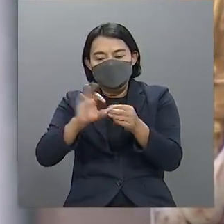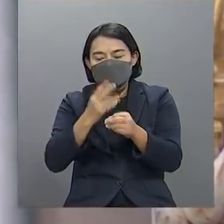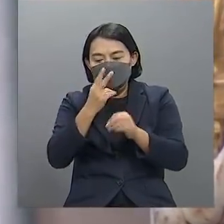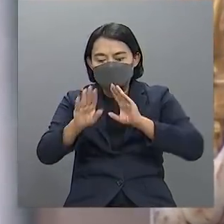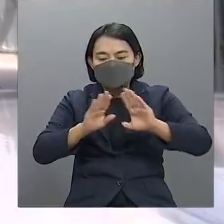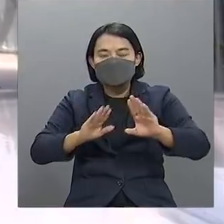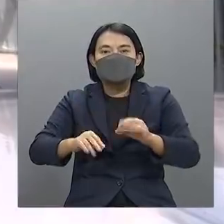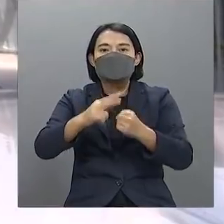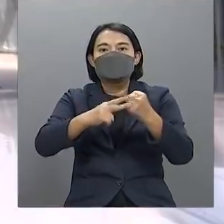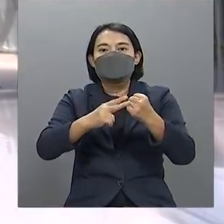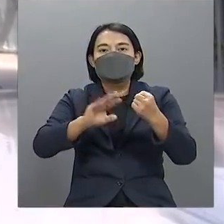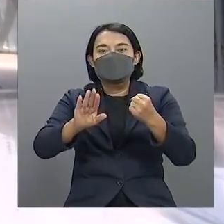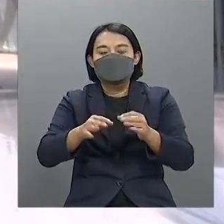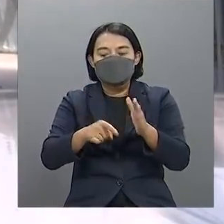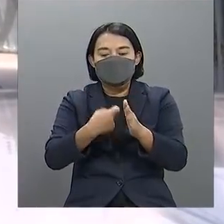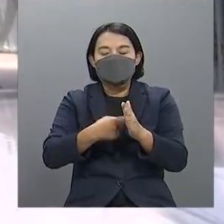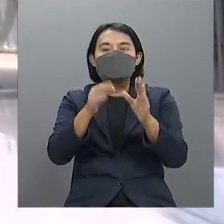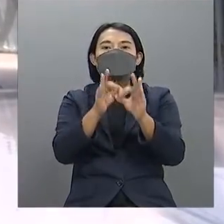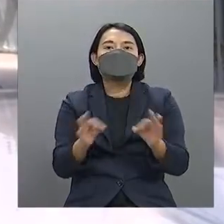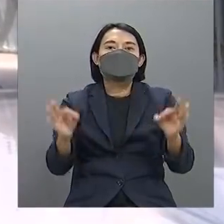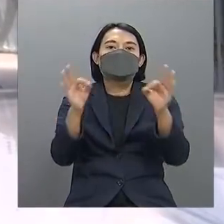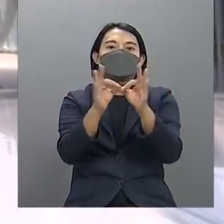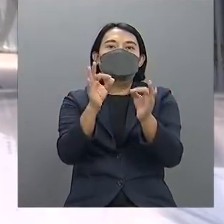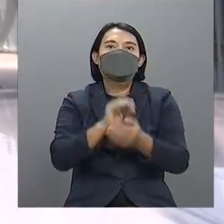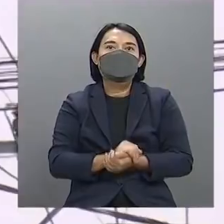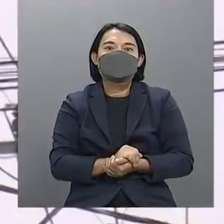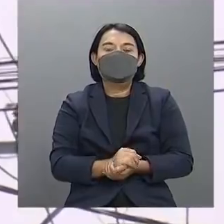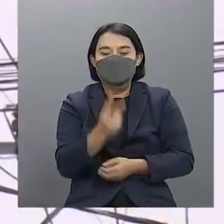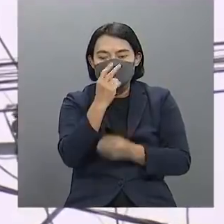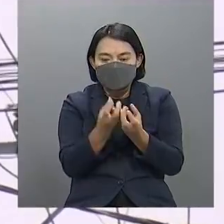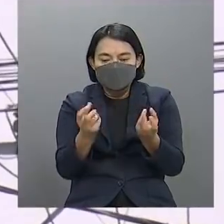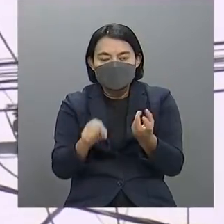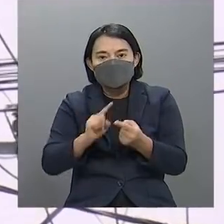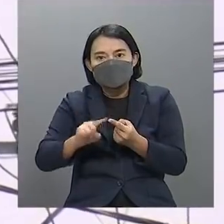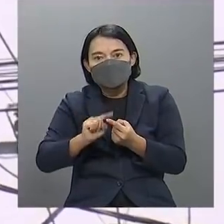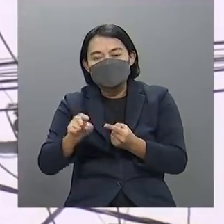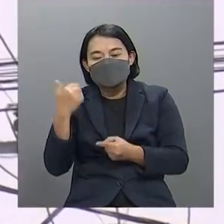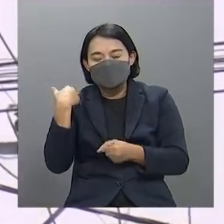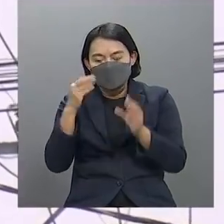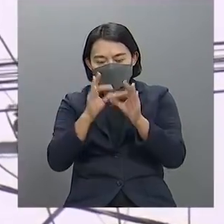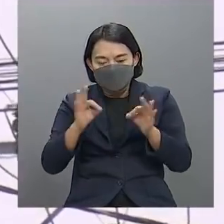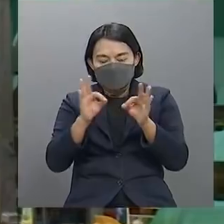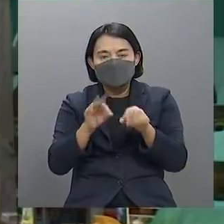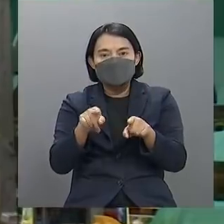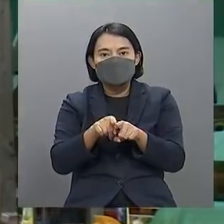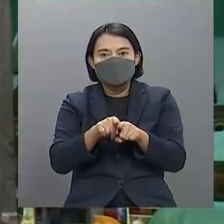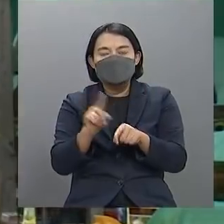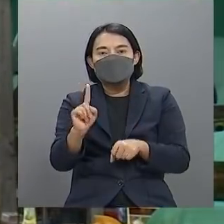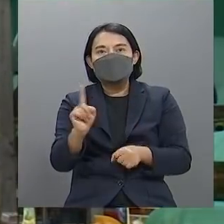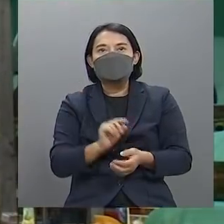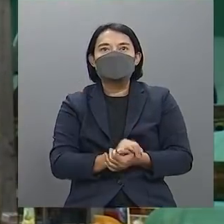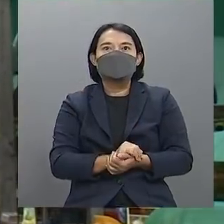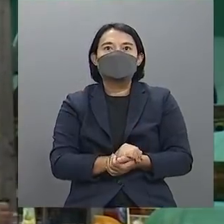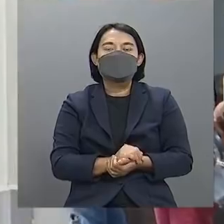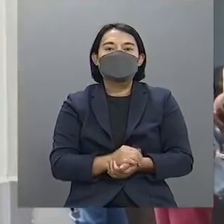ปัจจัยสำคัญนะคะที่ส่งผลไปที่สินค้าโภคภัณฑ์อีกตัวนึงที่ใกล้ตัวกับคุณผู้ชมมากขึ้นไปอีกก็คือทองคำค่